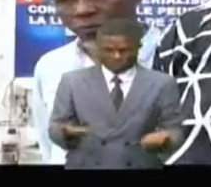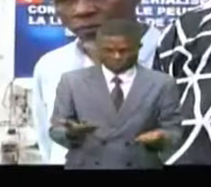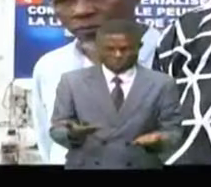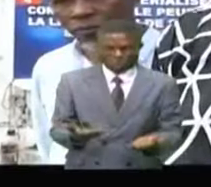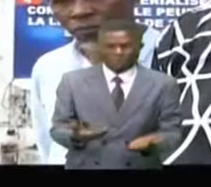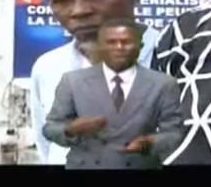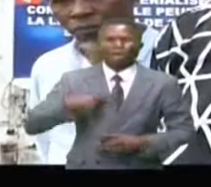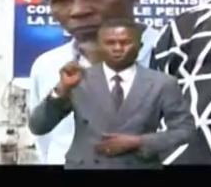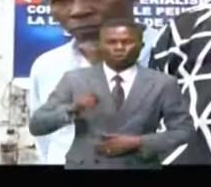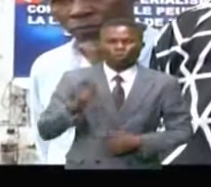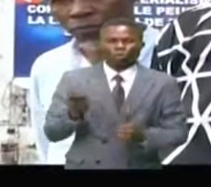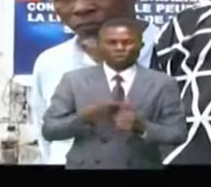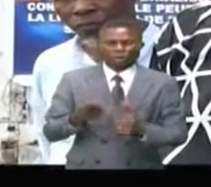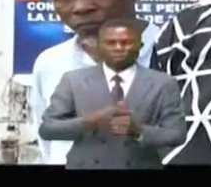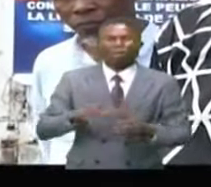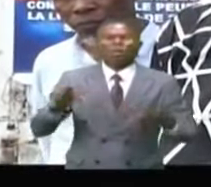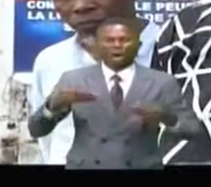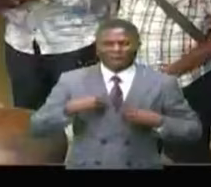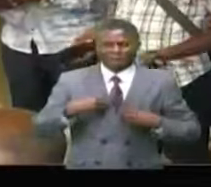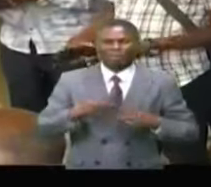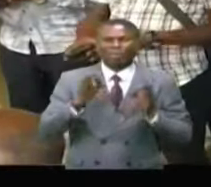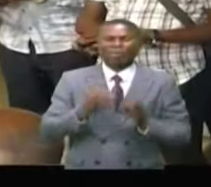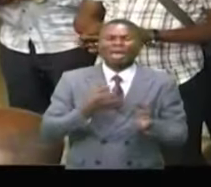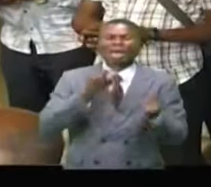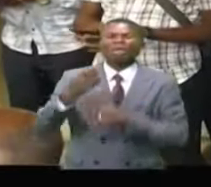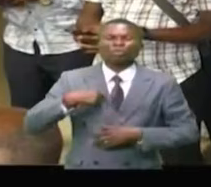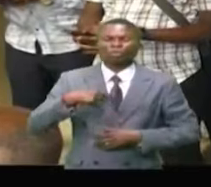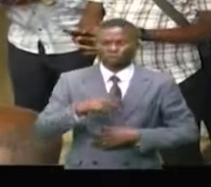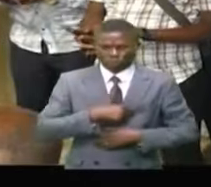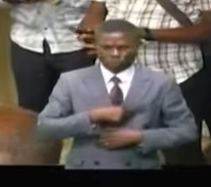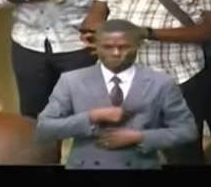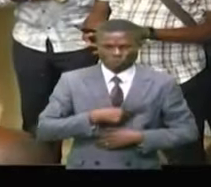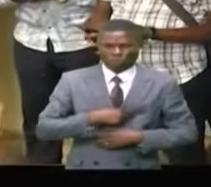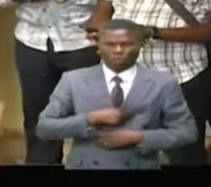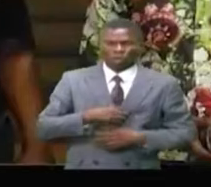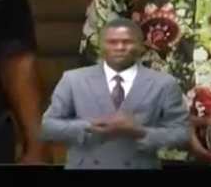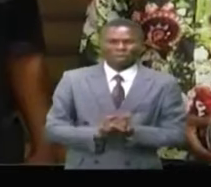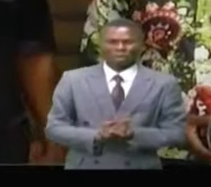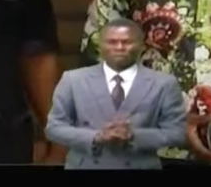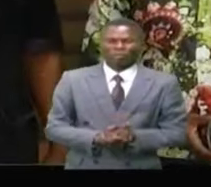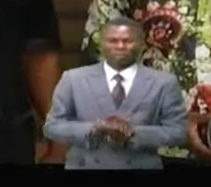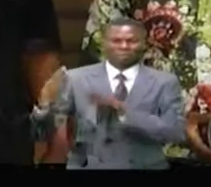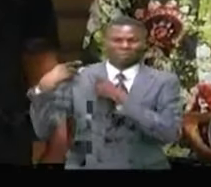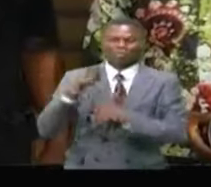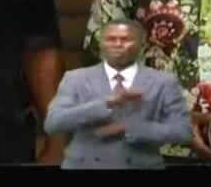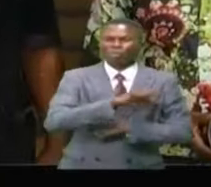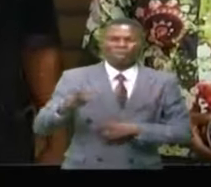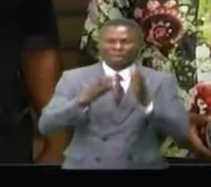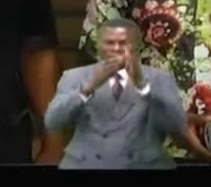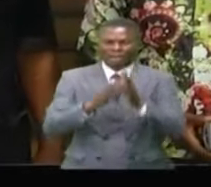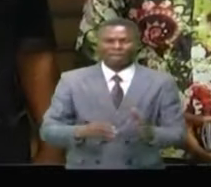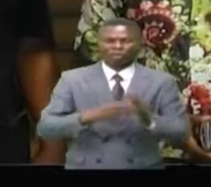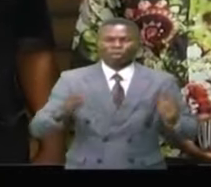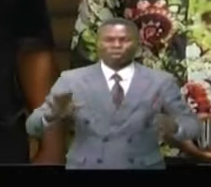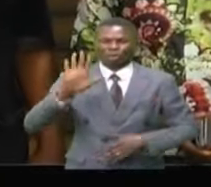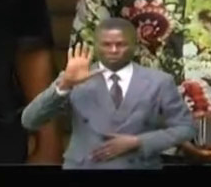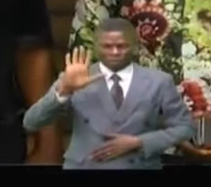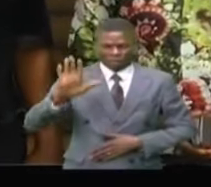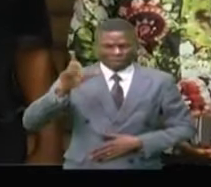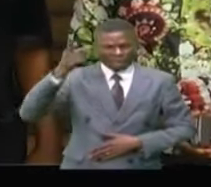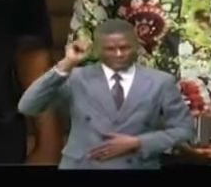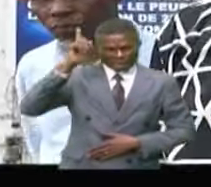c'était M. Jean Kassakassa qui a été retenu au ministère dans les années 1990. C'était l'IGF de